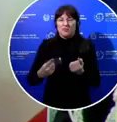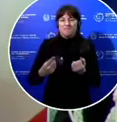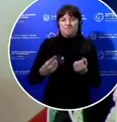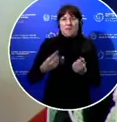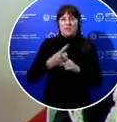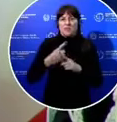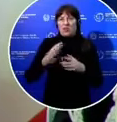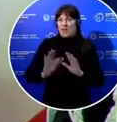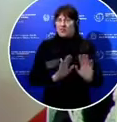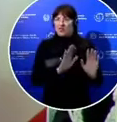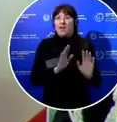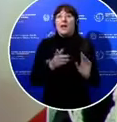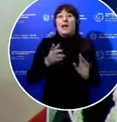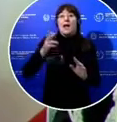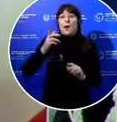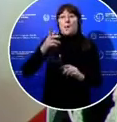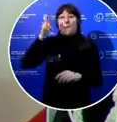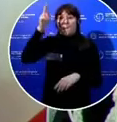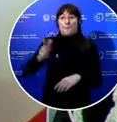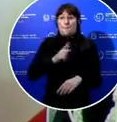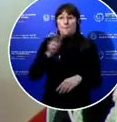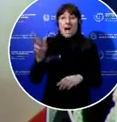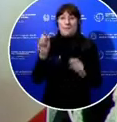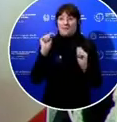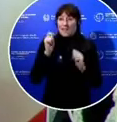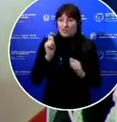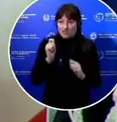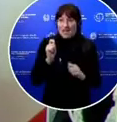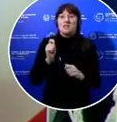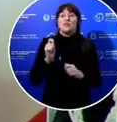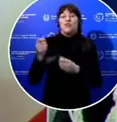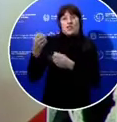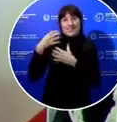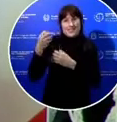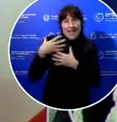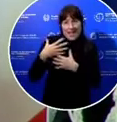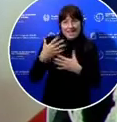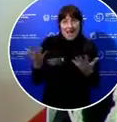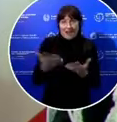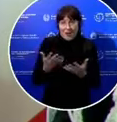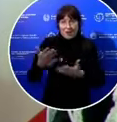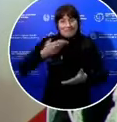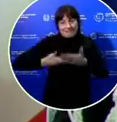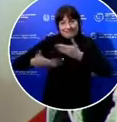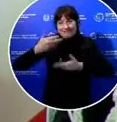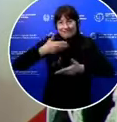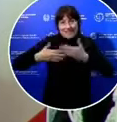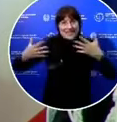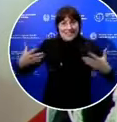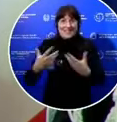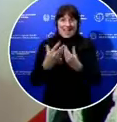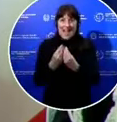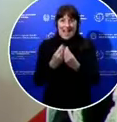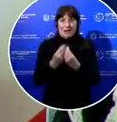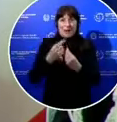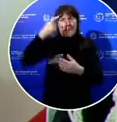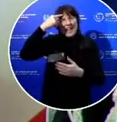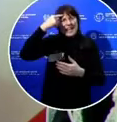insegna Papa Francesco, confrontiamoci e lavoriamo insieme senza ristagnare nelle posizioni assolute,